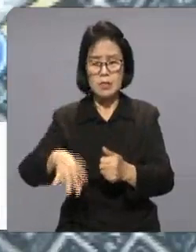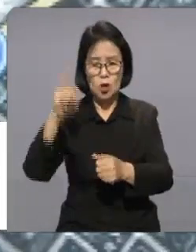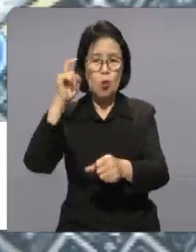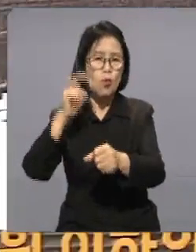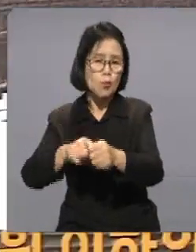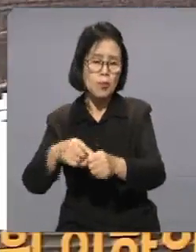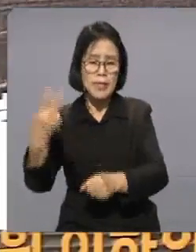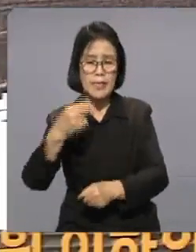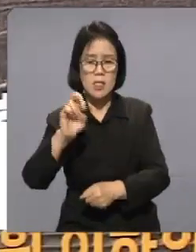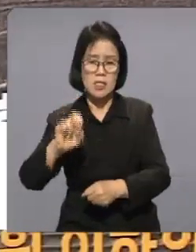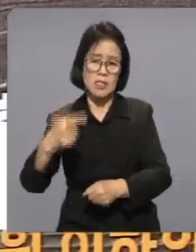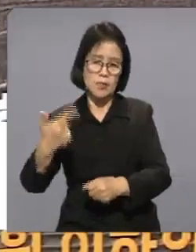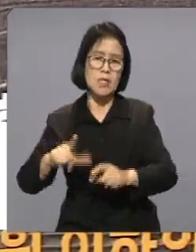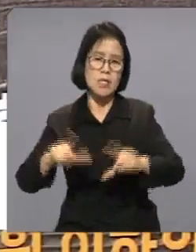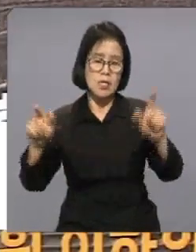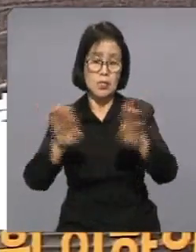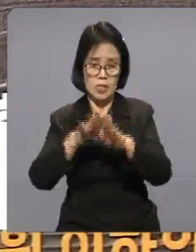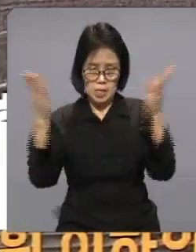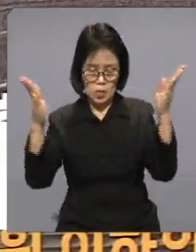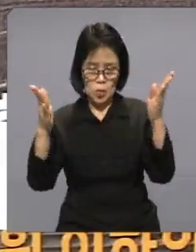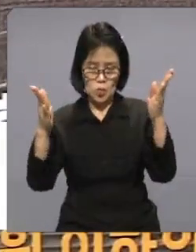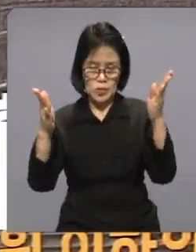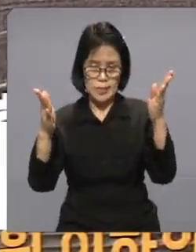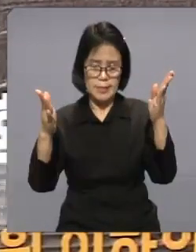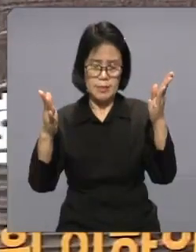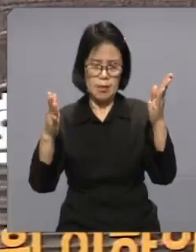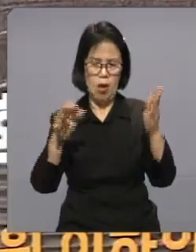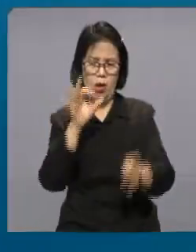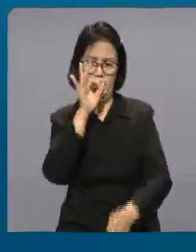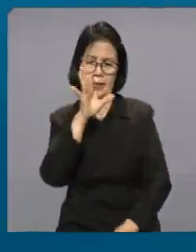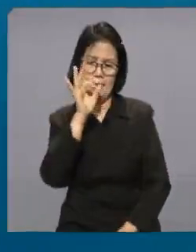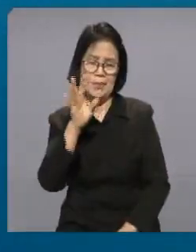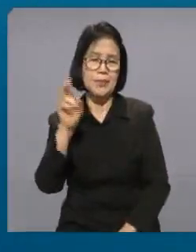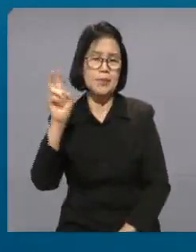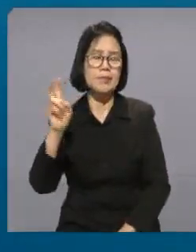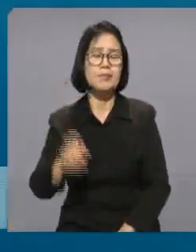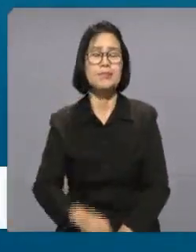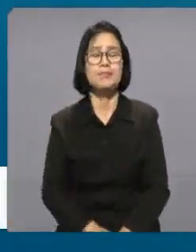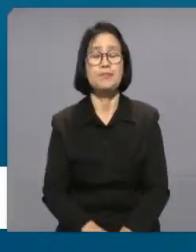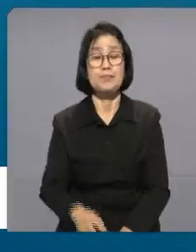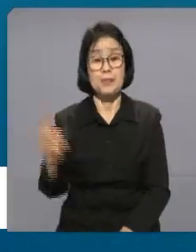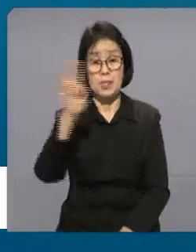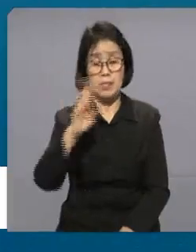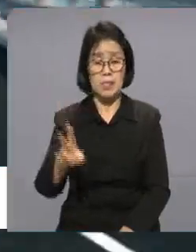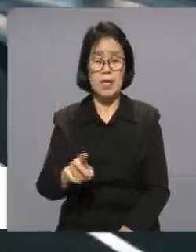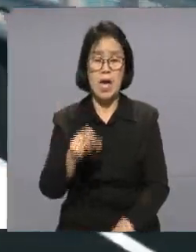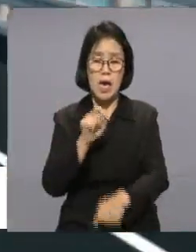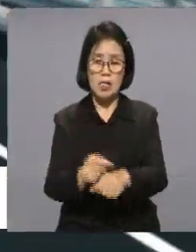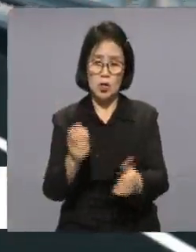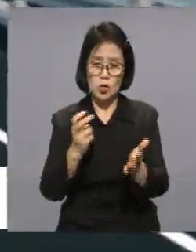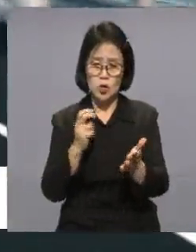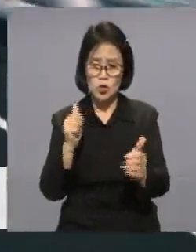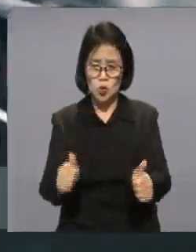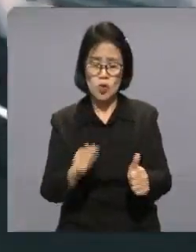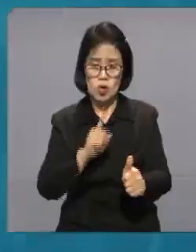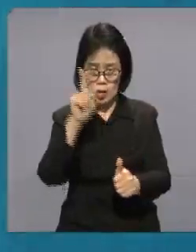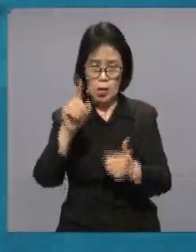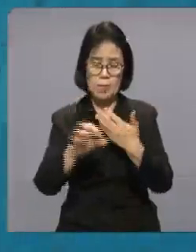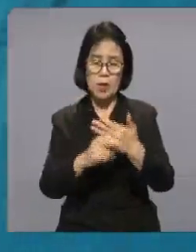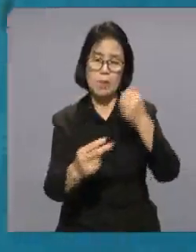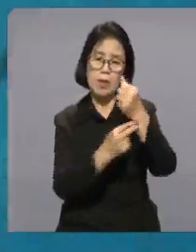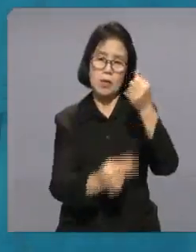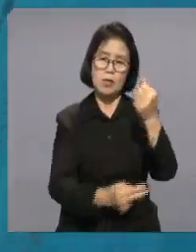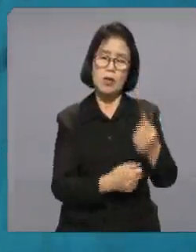목표로 한 2027년 개통은 사실상 불가능해졌습니다. 시흥시가 행정소송 등을 제기할 경우